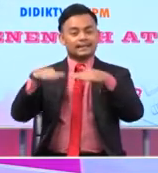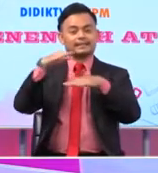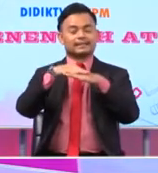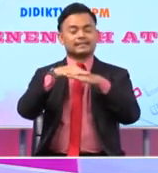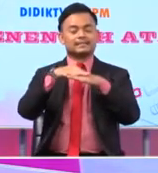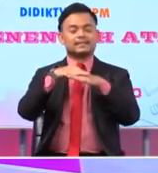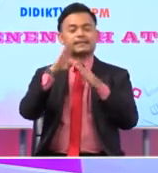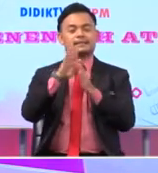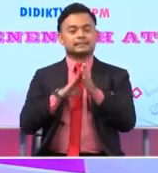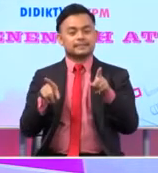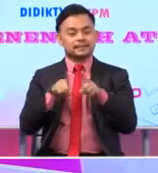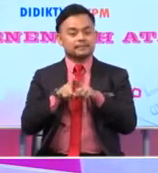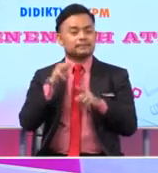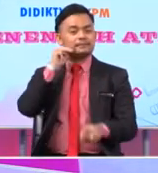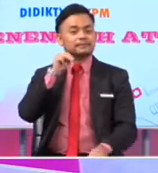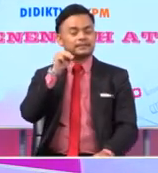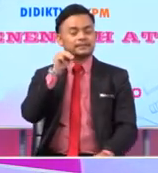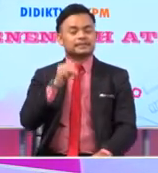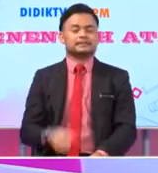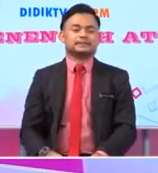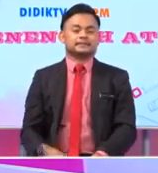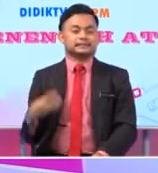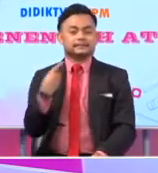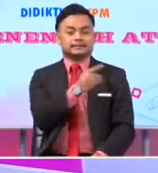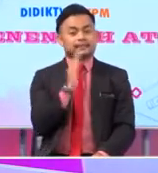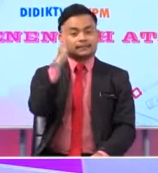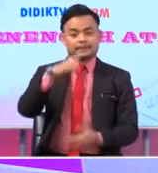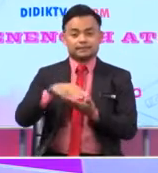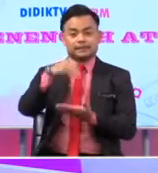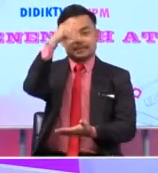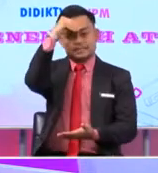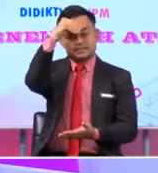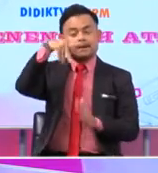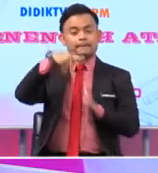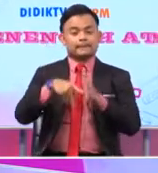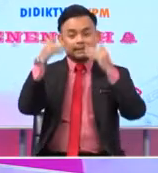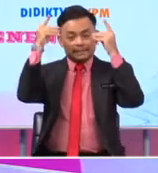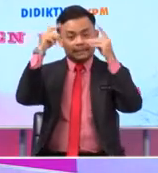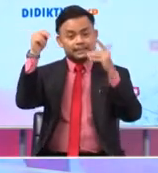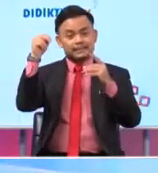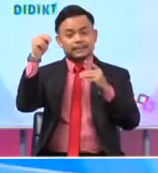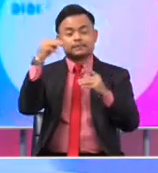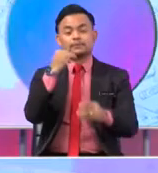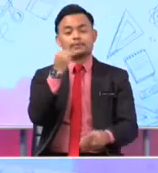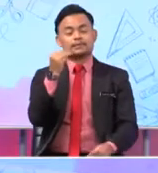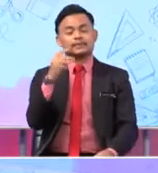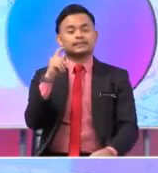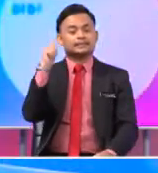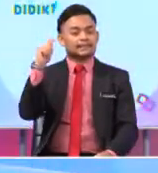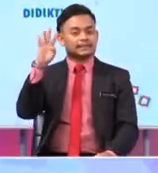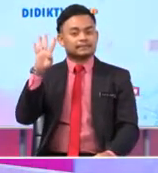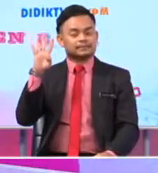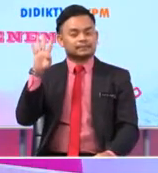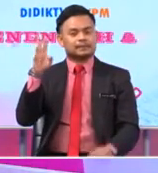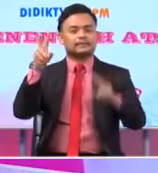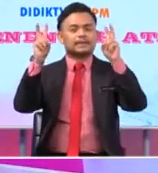bersama dengannya Mira dimana pada hari ini kita akan belajar mata pelajaran pendidikan moral tingkatan 4 dan